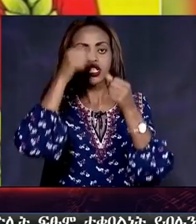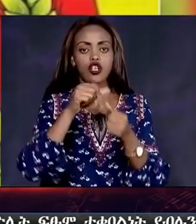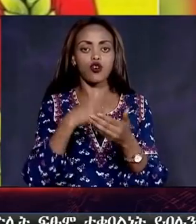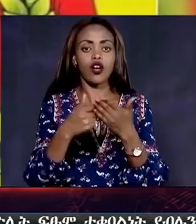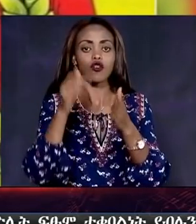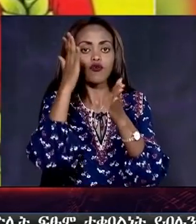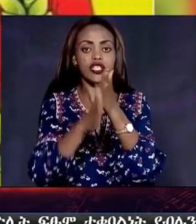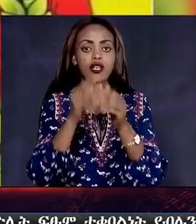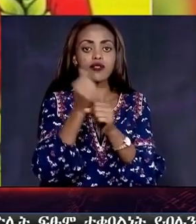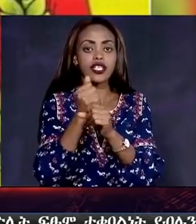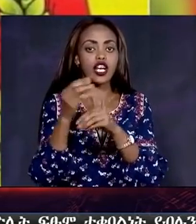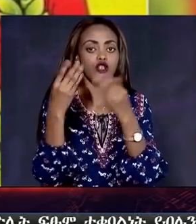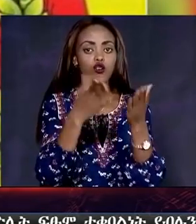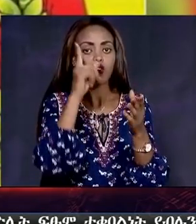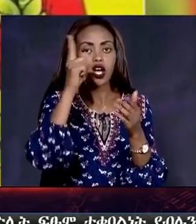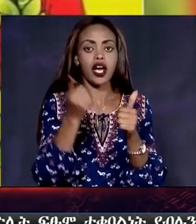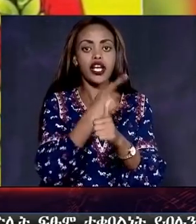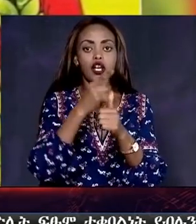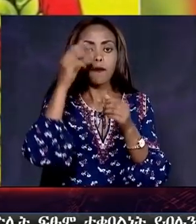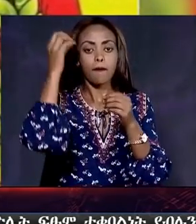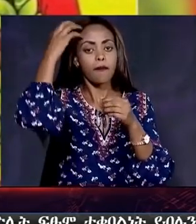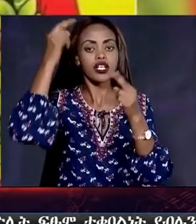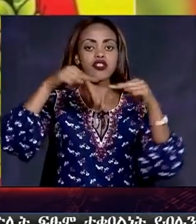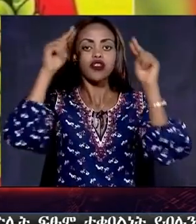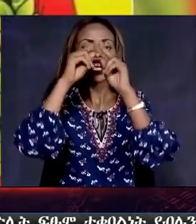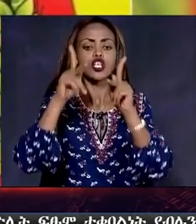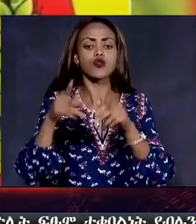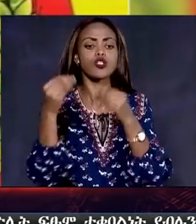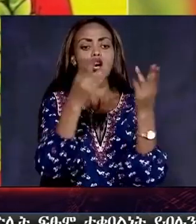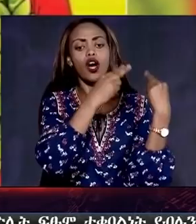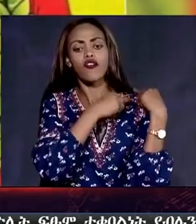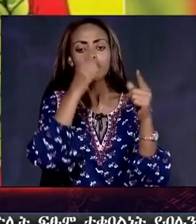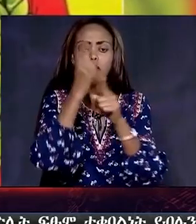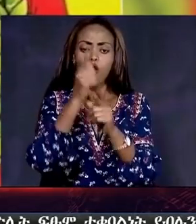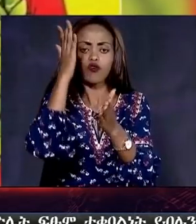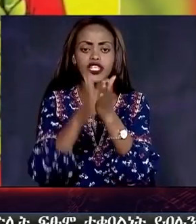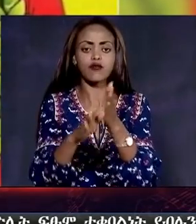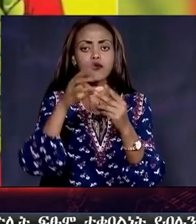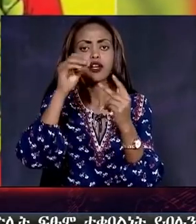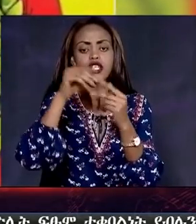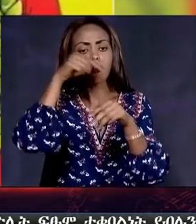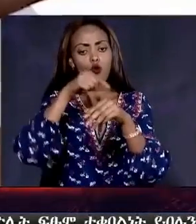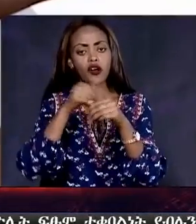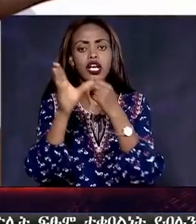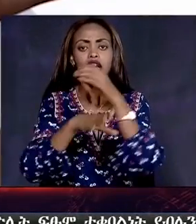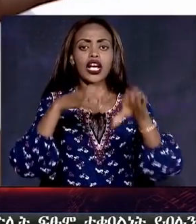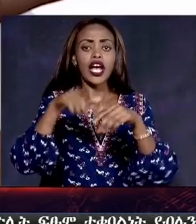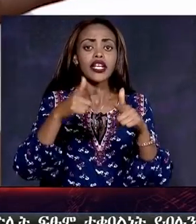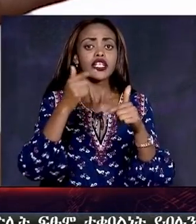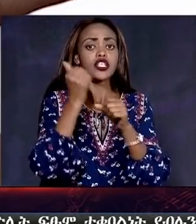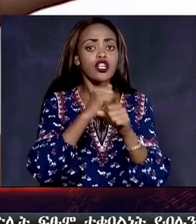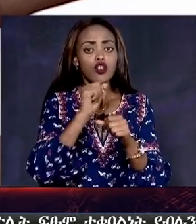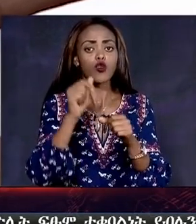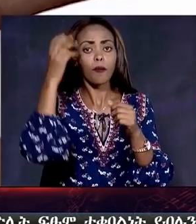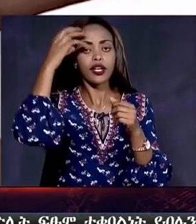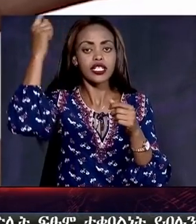ካብቶም ፈጻሚ ስራሕ ዘሕለፎም ውሳነታት ሓደ መንግስቲ ፌደራል ህዝቢ ዝሃቦ ሓላፍነት ብኣግባቡ ክፍፅምን መረፃ ኣብ እዋኑ ከካይድን ተዘይክኢሉን መንግስቲ